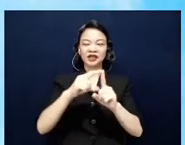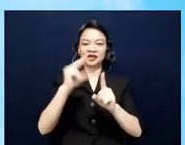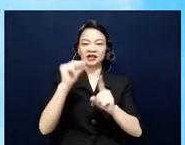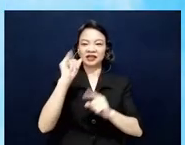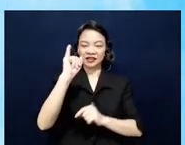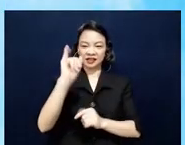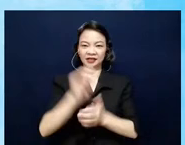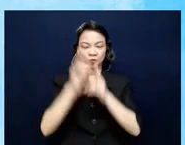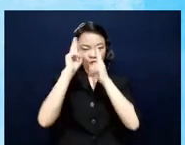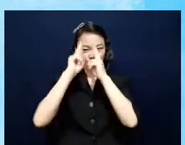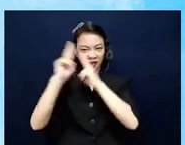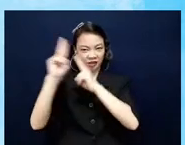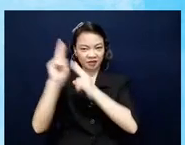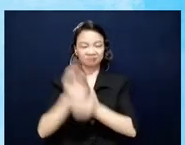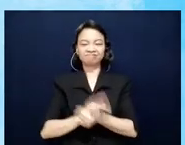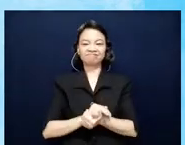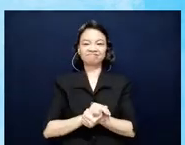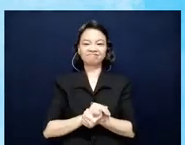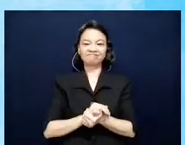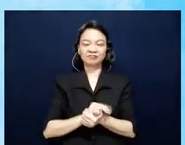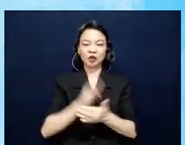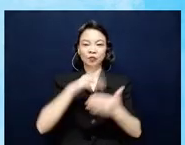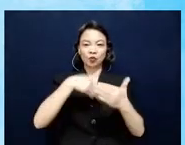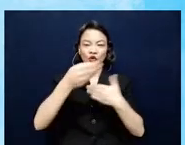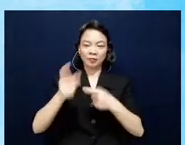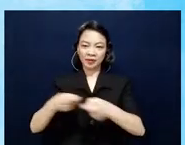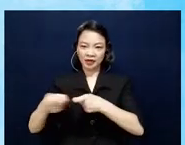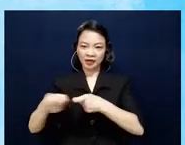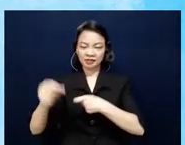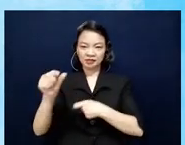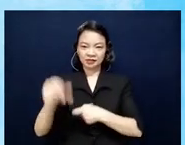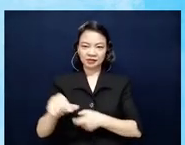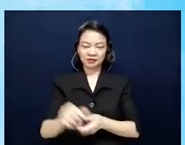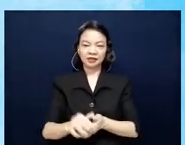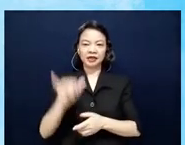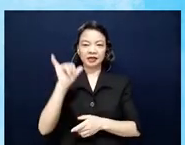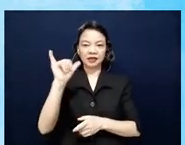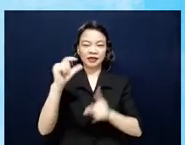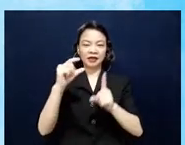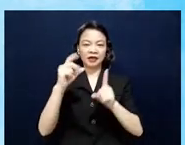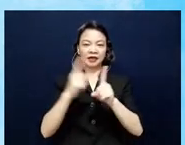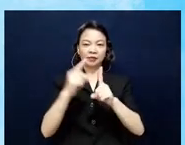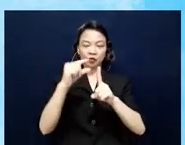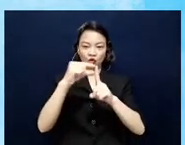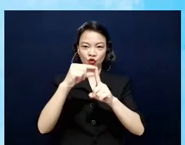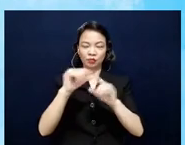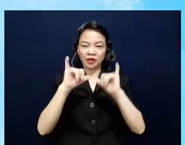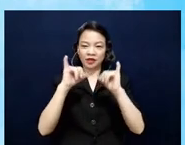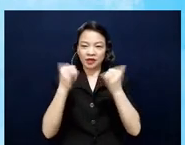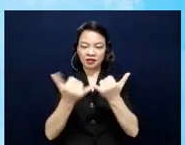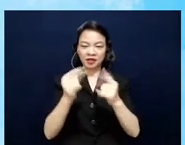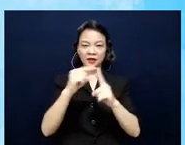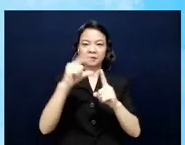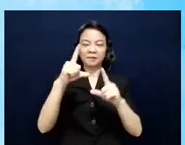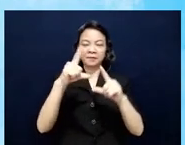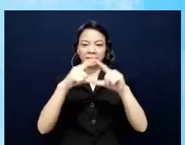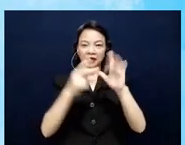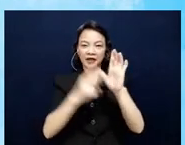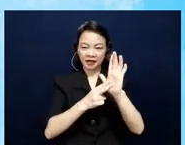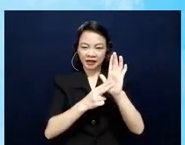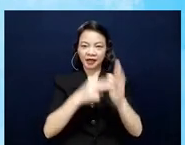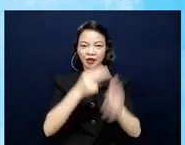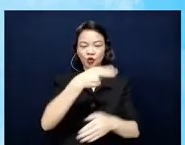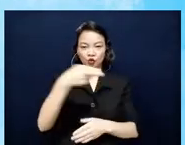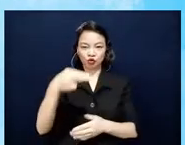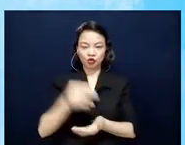hormati Program Manager Young Health Program Yayasan Plan Internasional Indonesia, Pak Budi